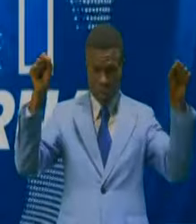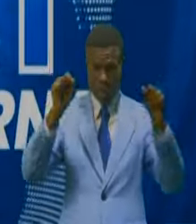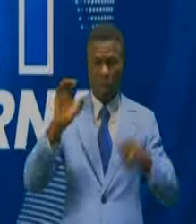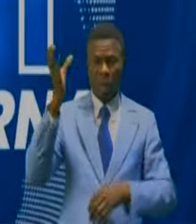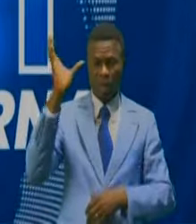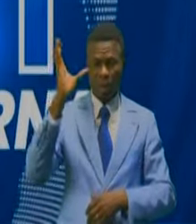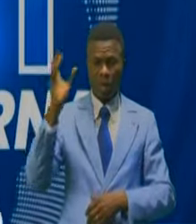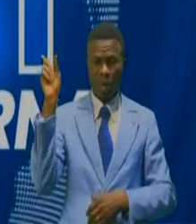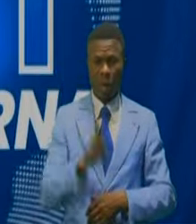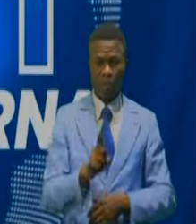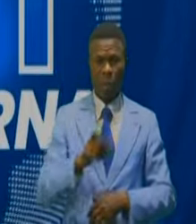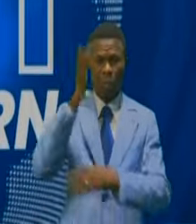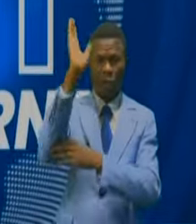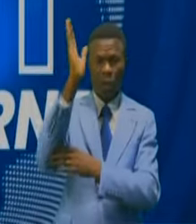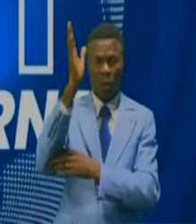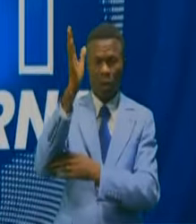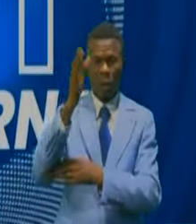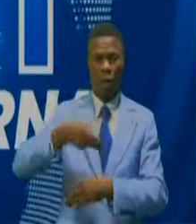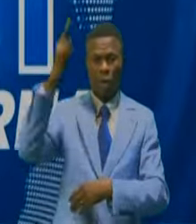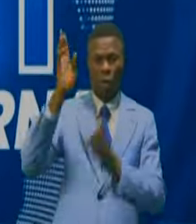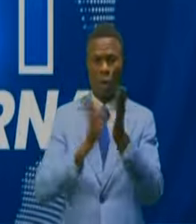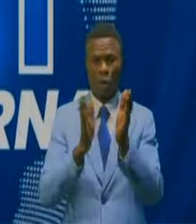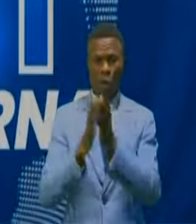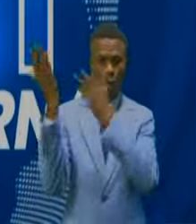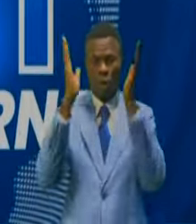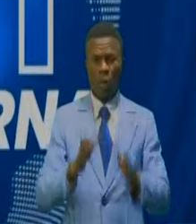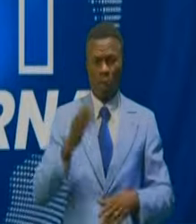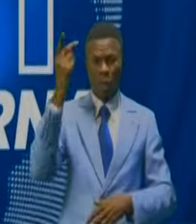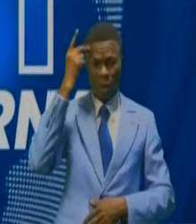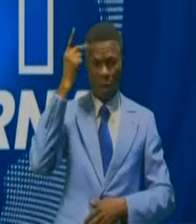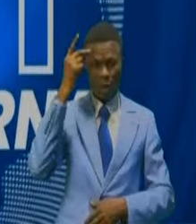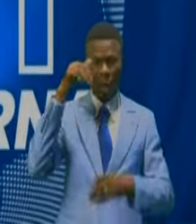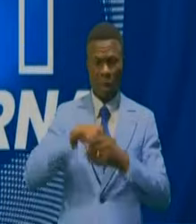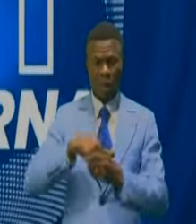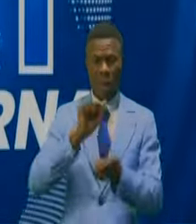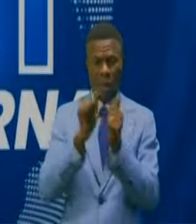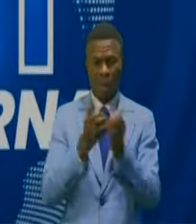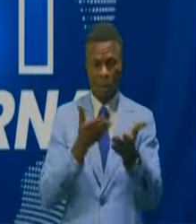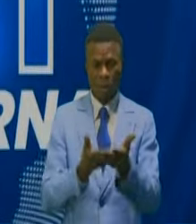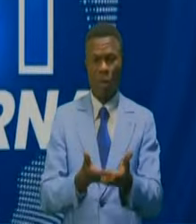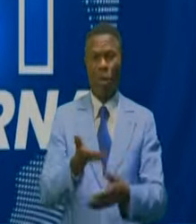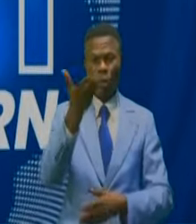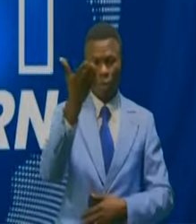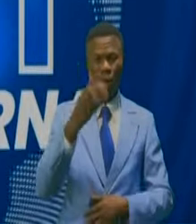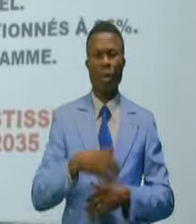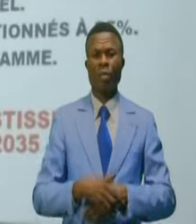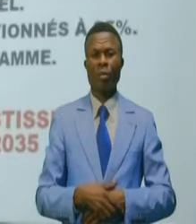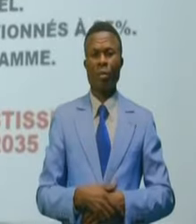Briand était vendredi en conférence à la Haute École de Commerce de Kinshasa autour de cette thématique. Edith Chala.